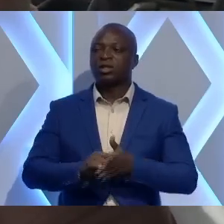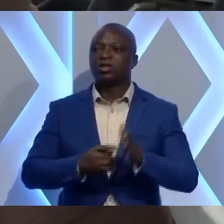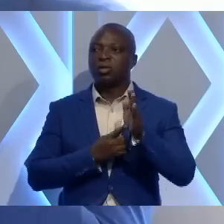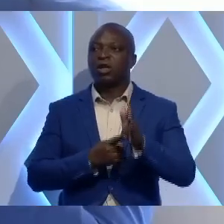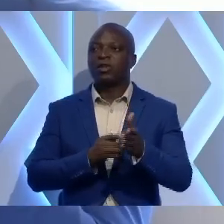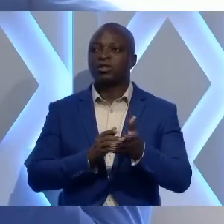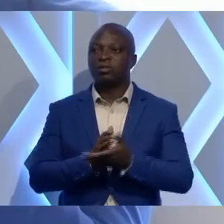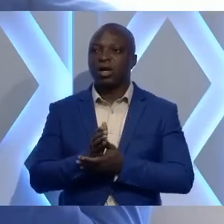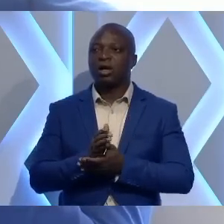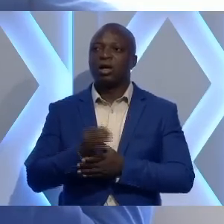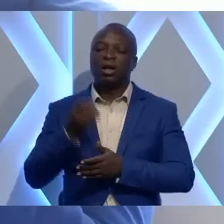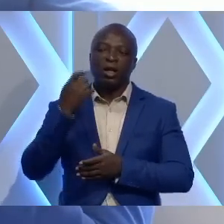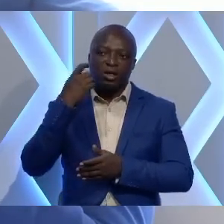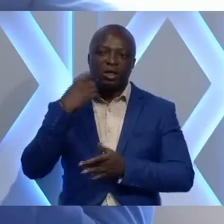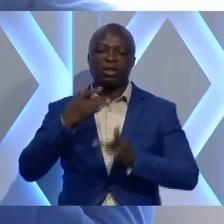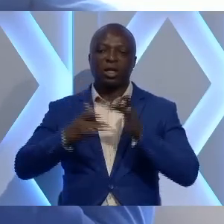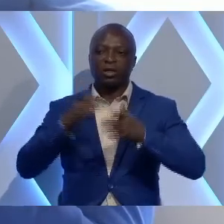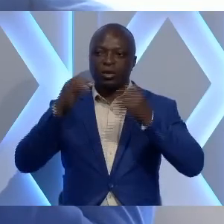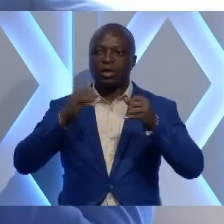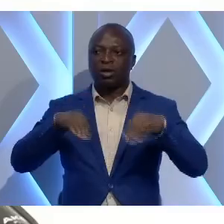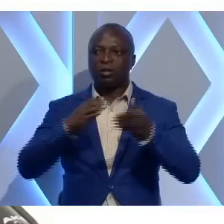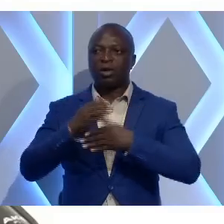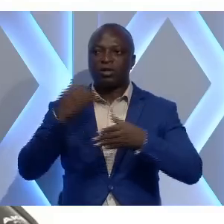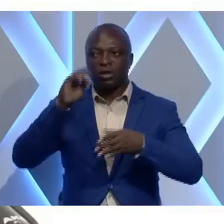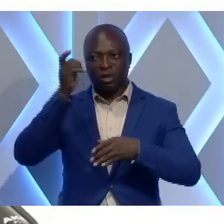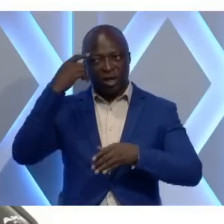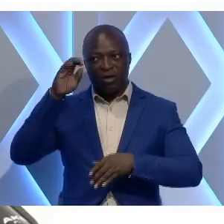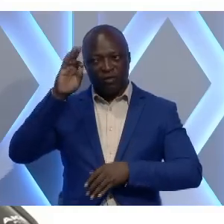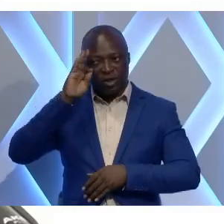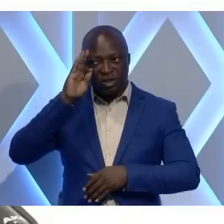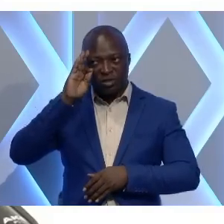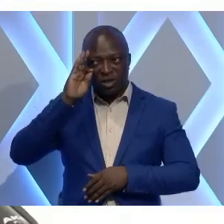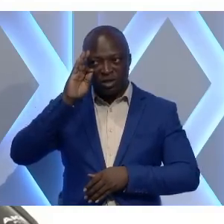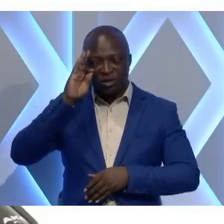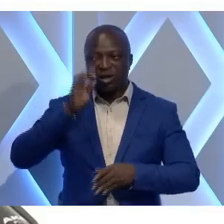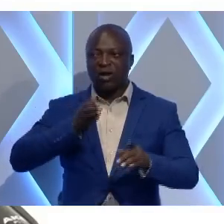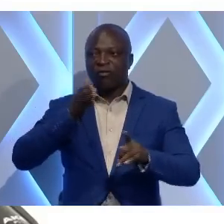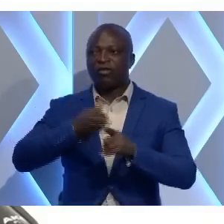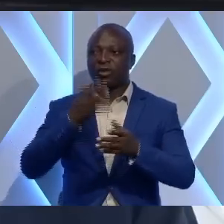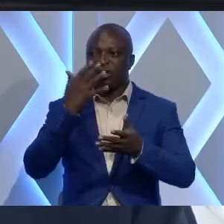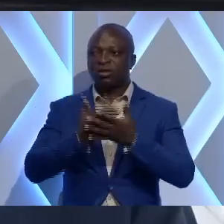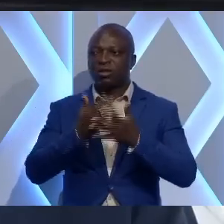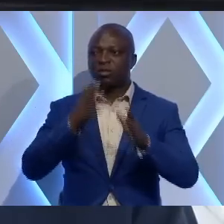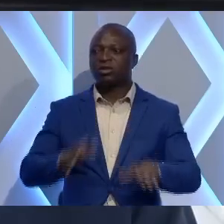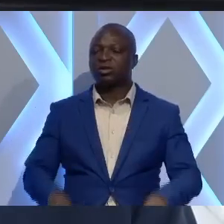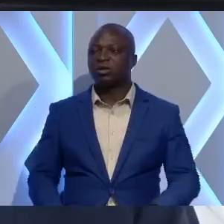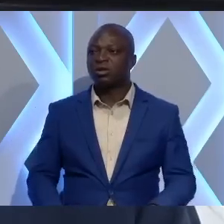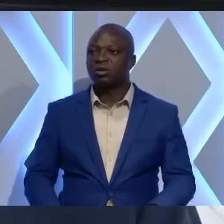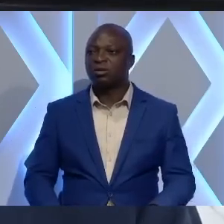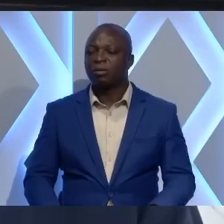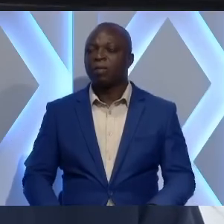manifeste par les récentes grâces présidentielles accordées par le chef de l'État, Faurisso Zimnania Singbé, en faveur des détenus. Il y a une